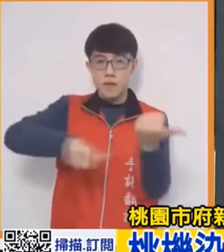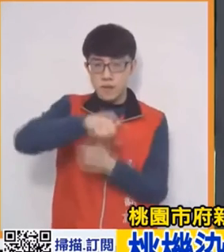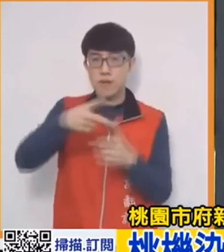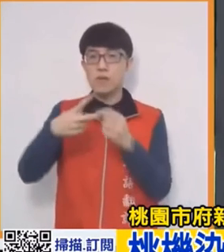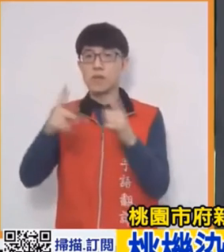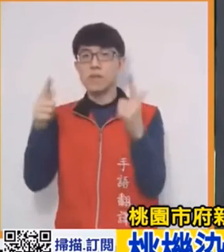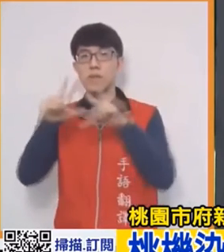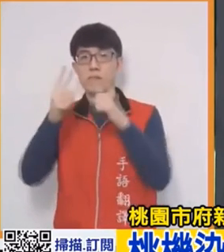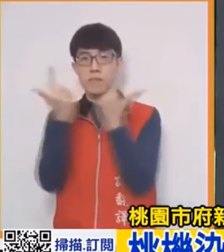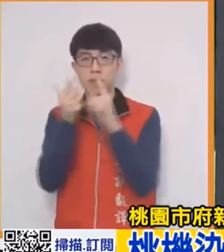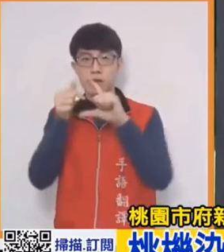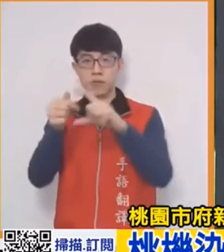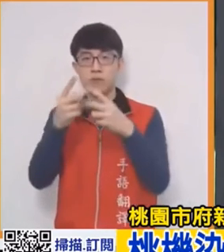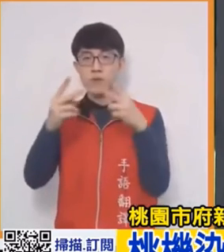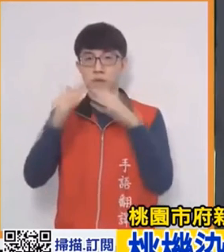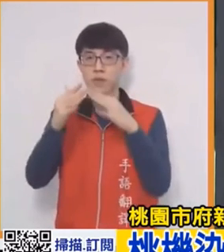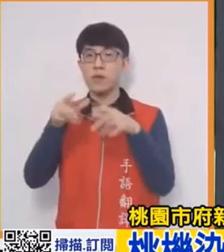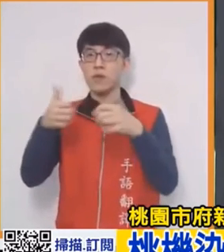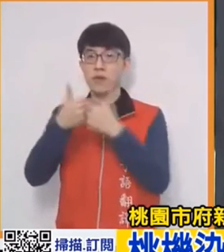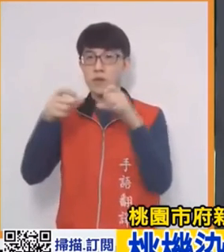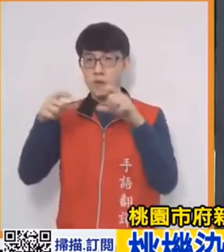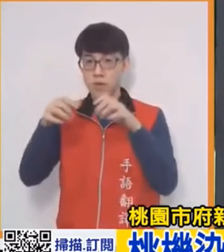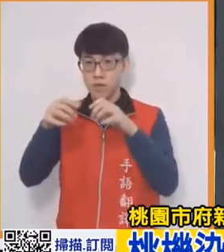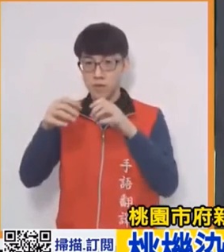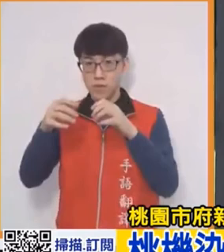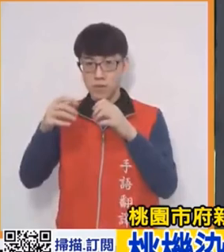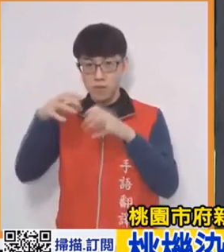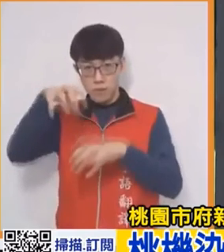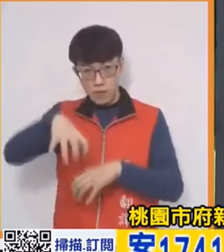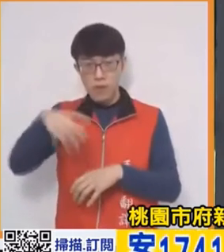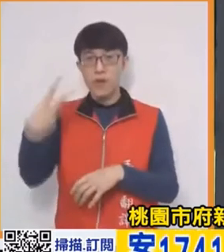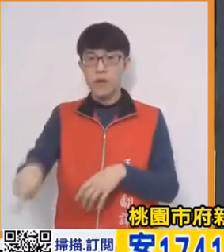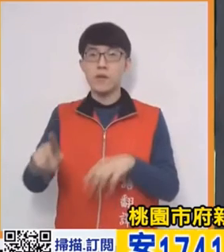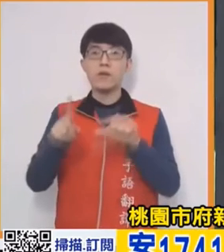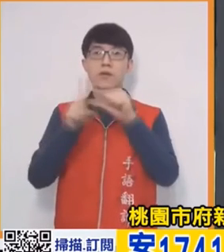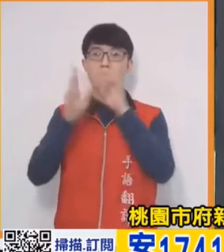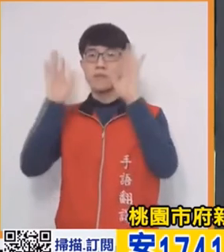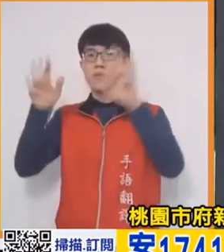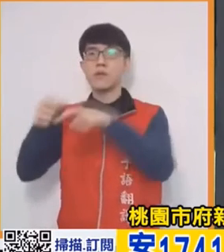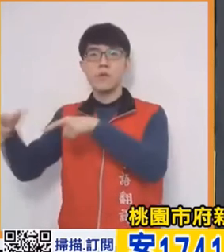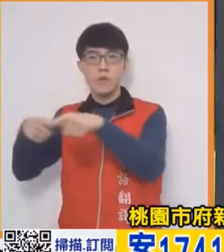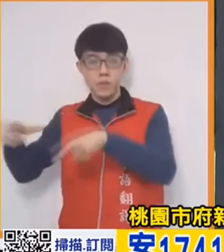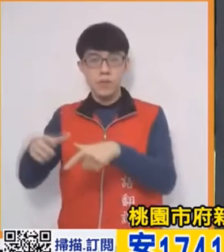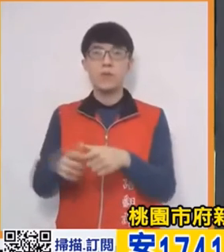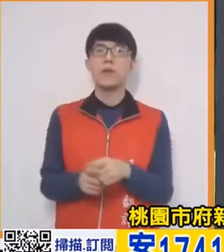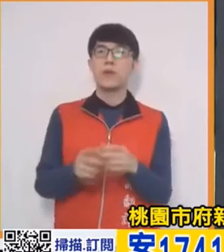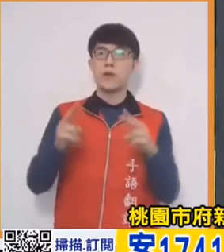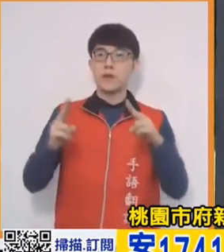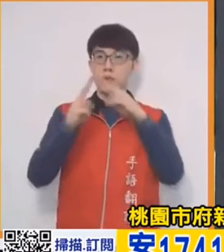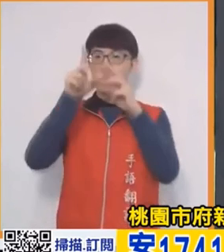黎明公园跟中壢区的中正公园，明天一样维持有采检。那时间呢是